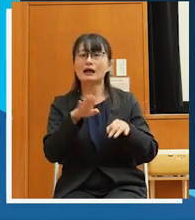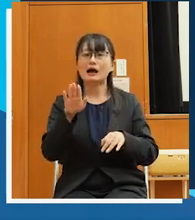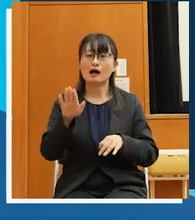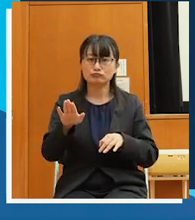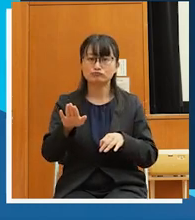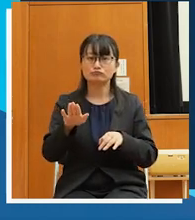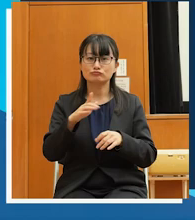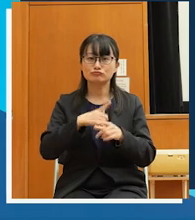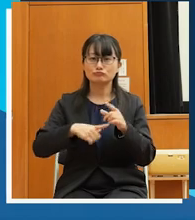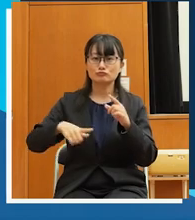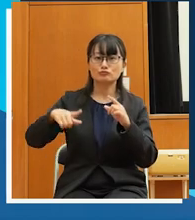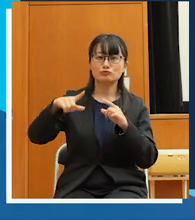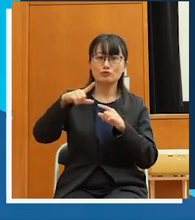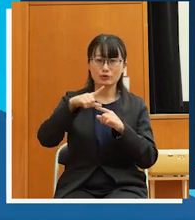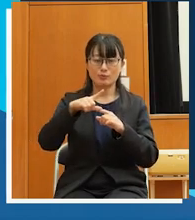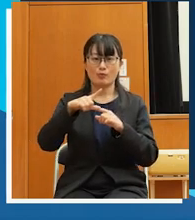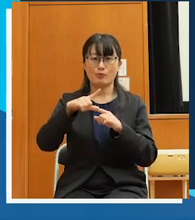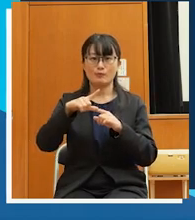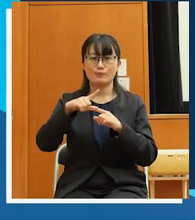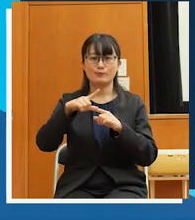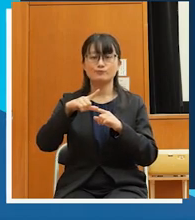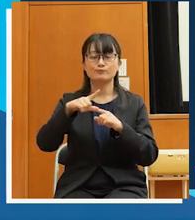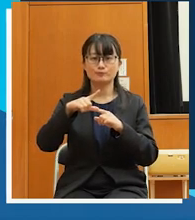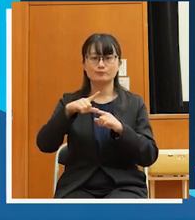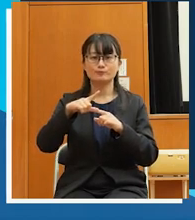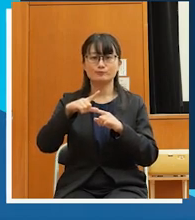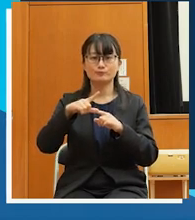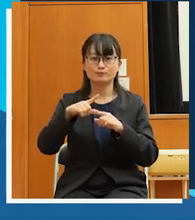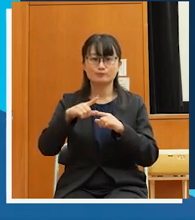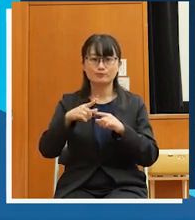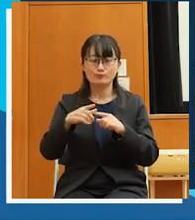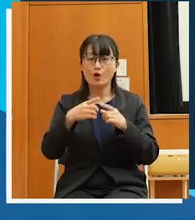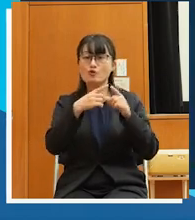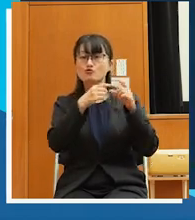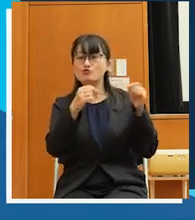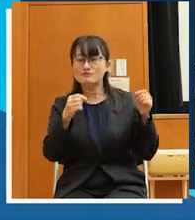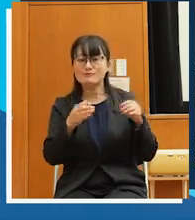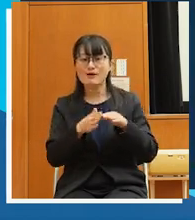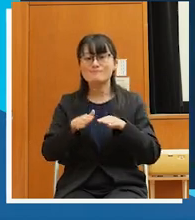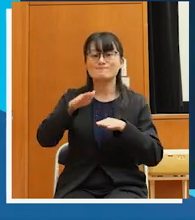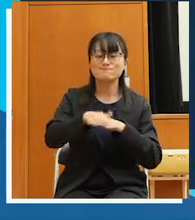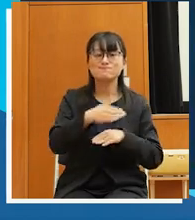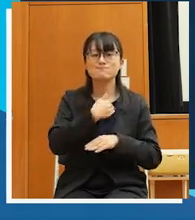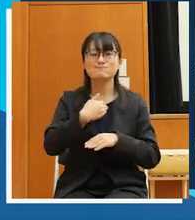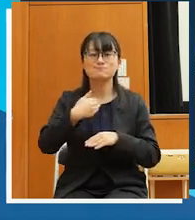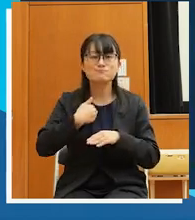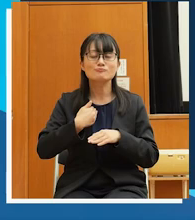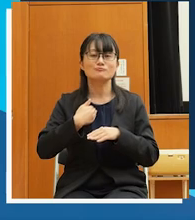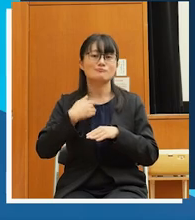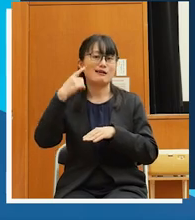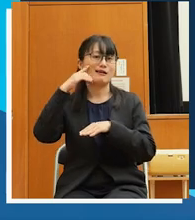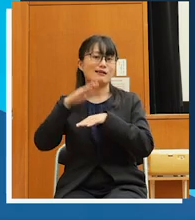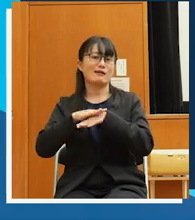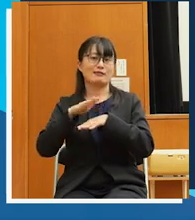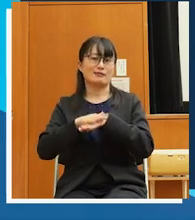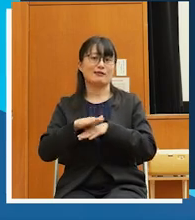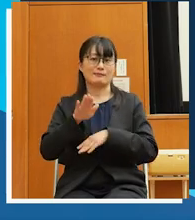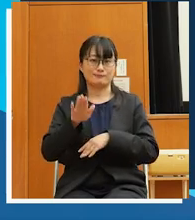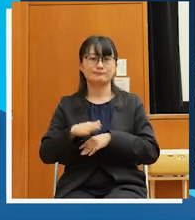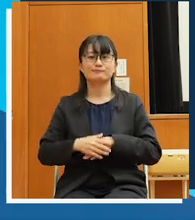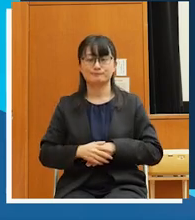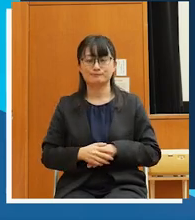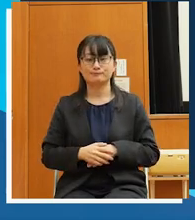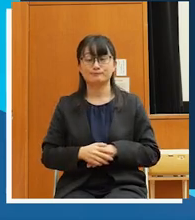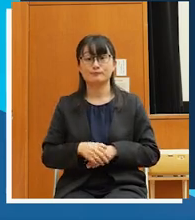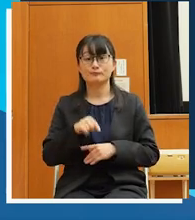ね長事体に対して国は口出しができるというのが今の地地法の仕組みになっておりますでこれについて